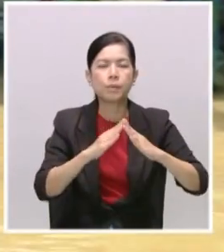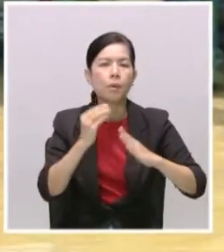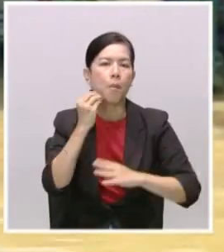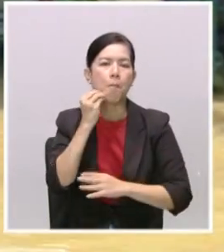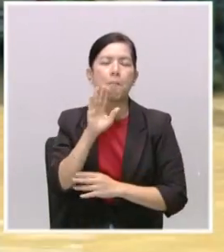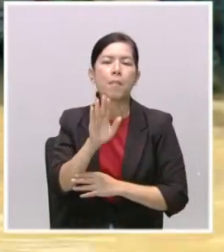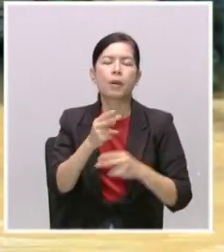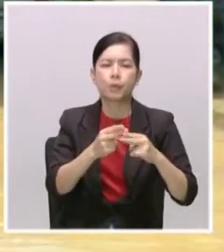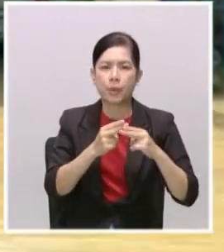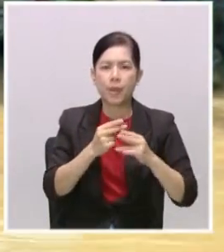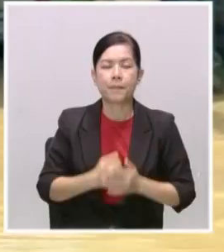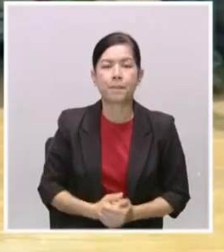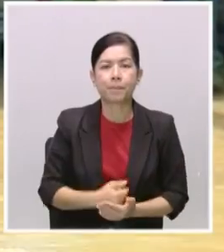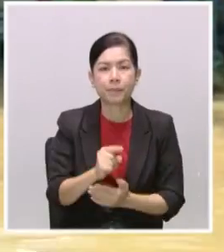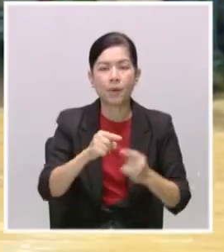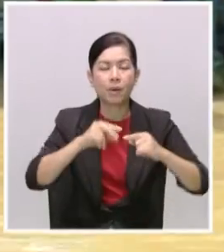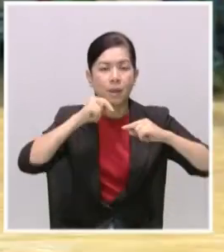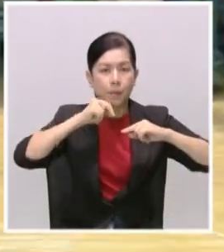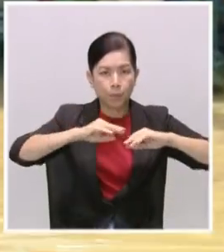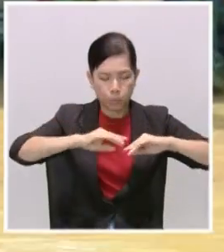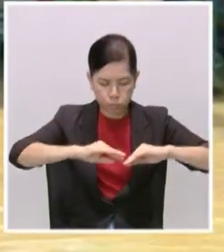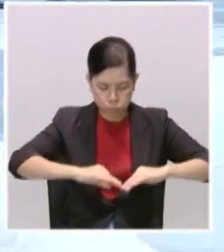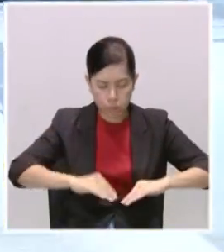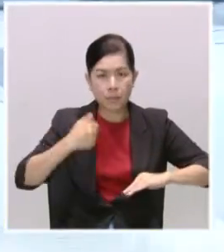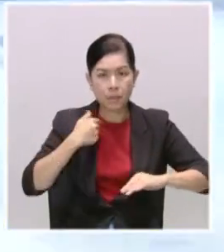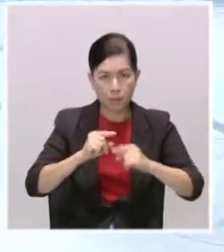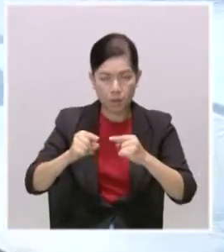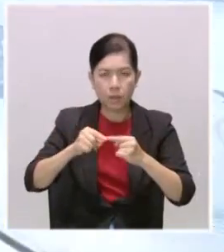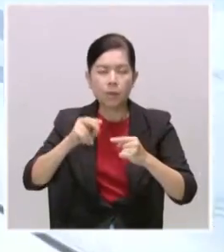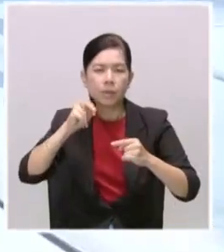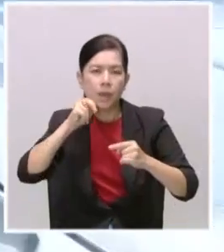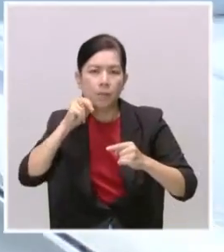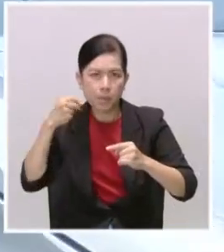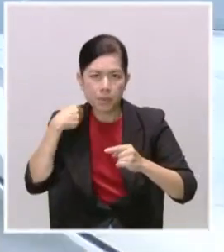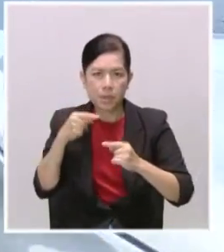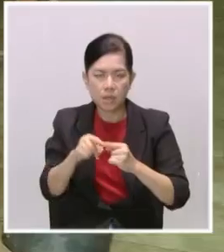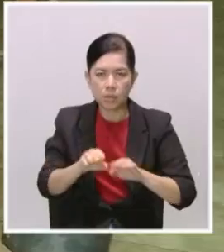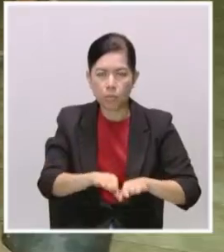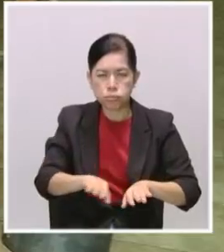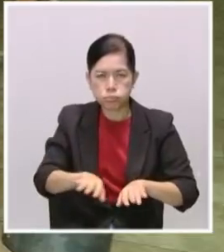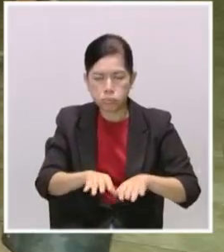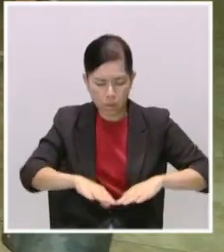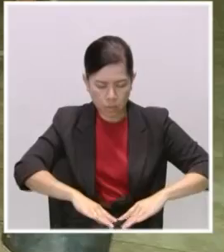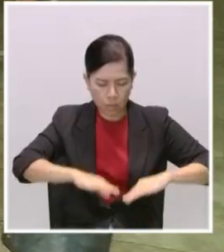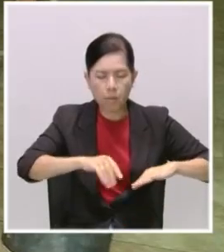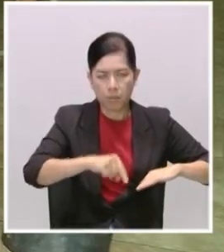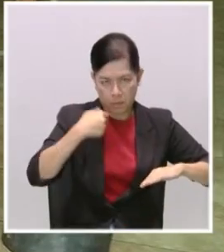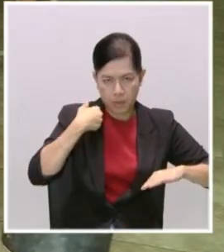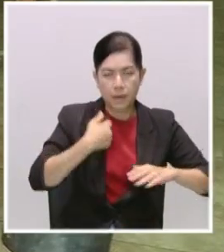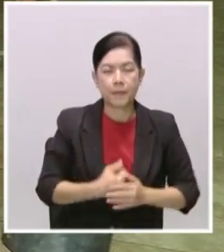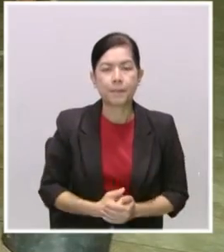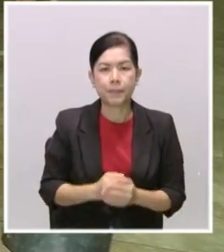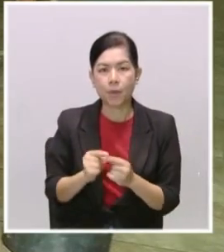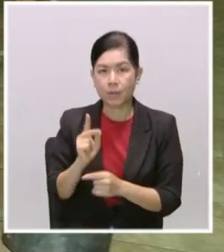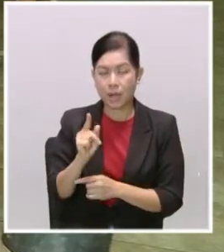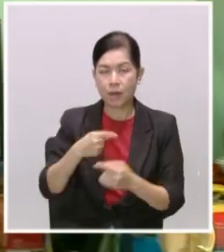กันบ้างแล้วถึงแม้ระดับน้ำจะลดลงไปแล้วแต่ก็ยังคงมีมวลน้ำตกค้างอยู่ในพื้นที่เป็นบริเวณกว้างทีมข่าวของเราลงพื้น